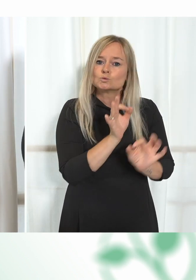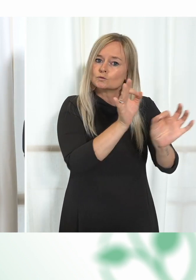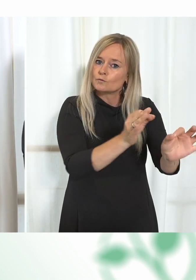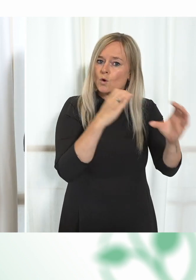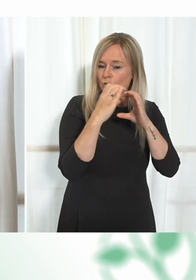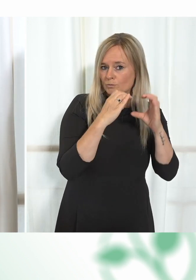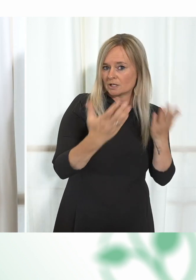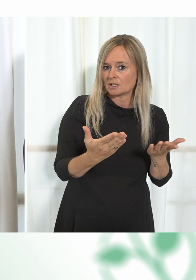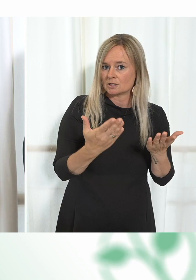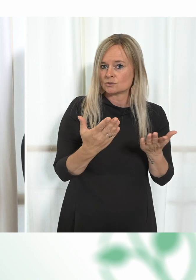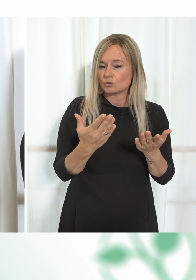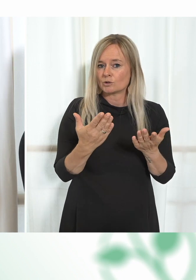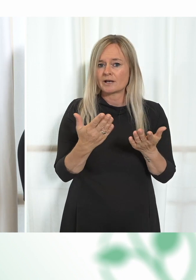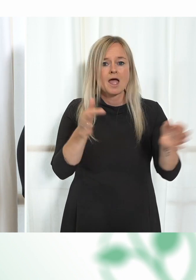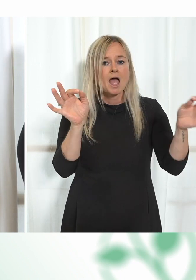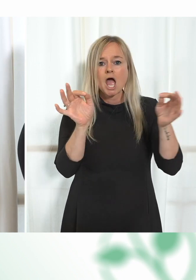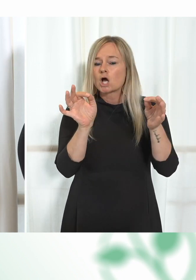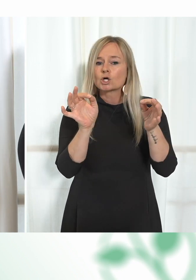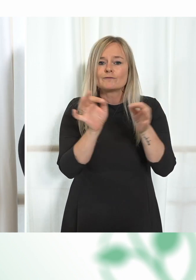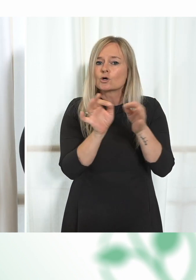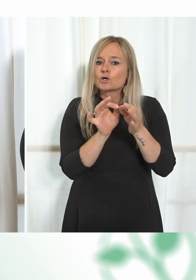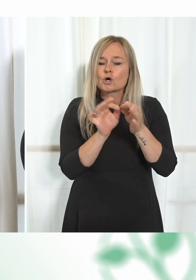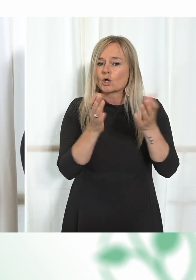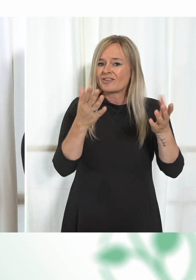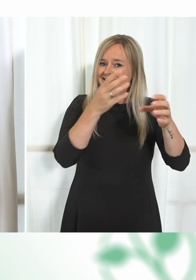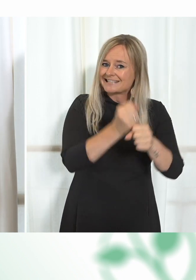zwar Blickkontakt zu halten, deutlich sprechen, in